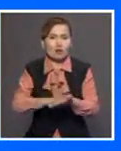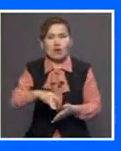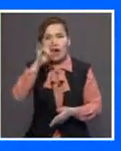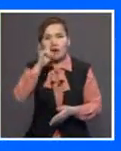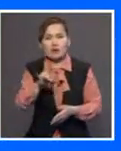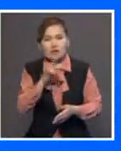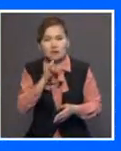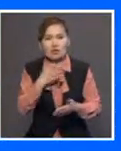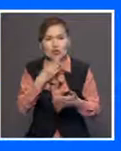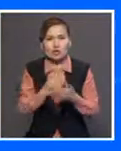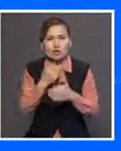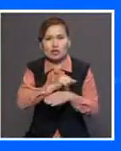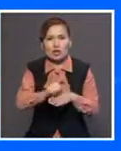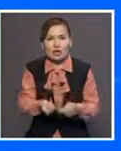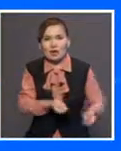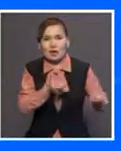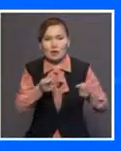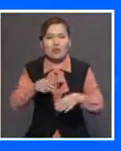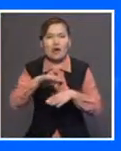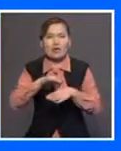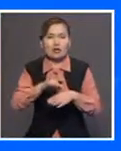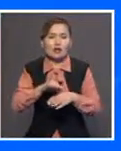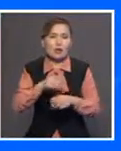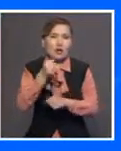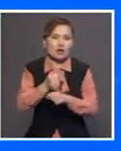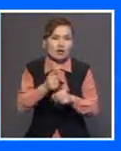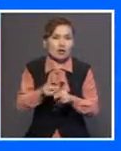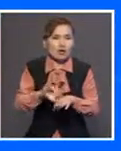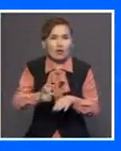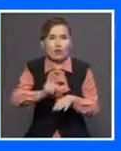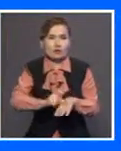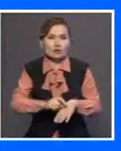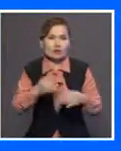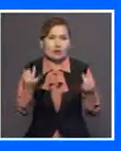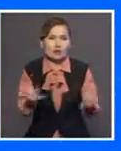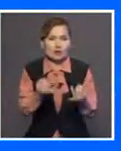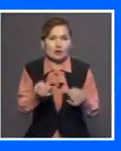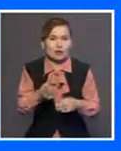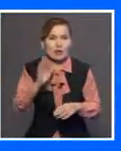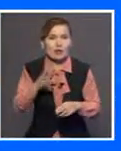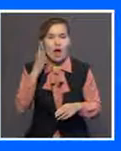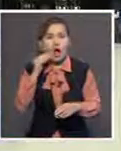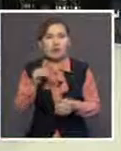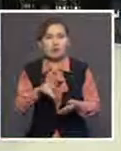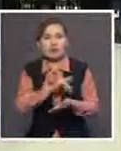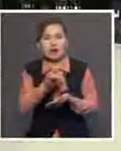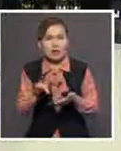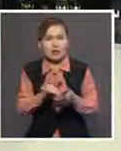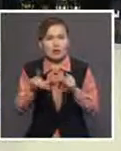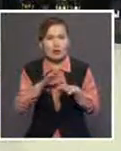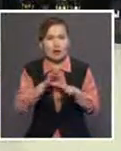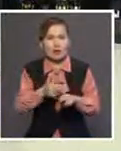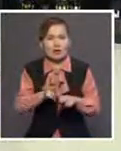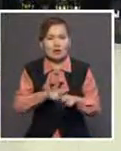Қазақстанда жасалған және шетелден келетін өнімдерді қадағалаудың тиімді жолы дейді алматылық салықшылар. Олардың сөзінше,